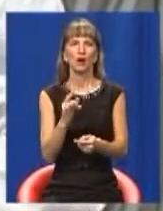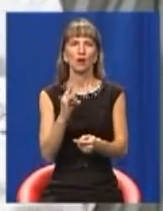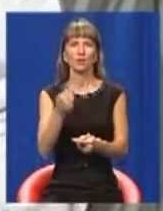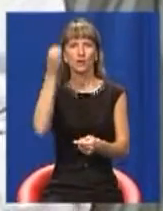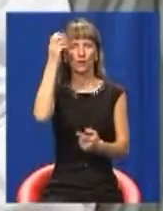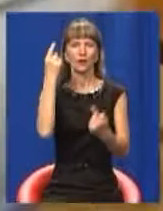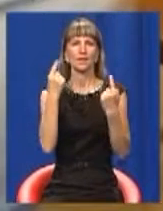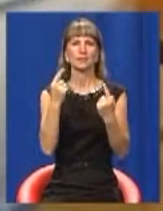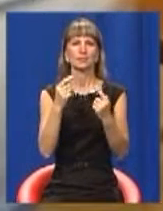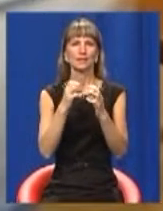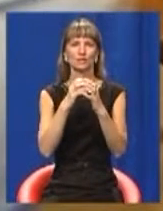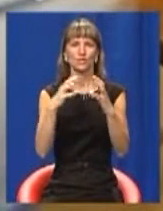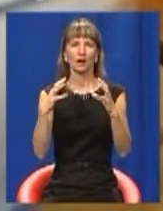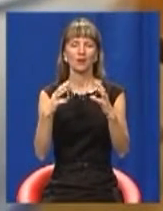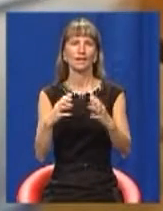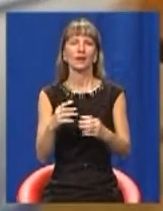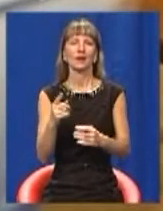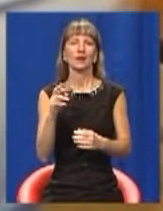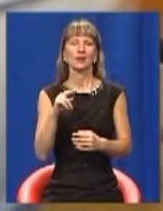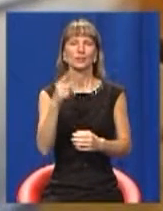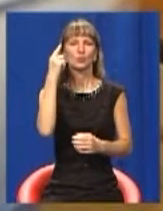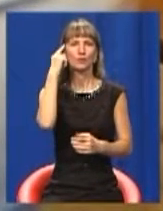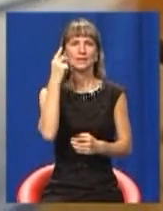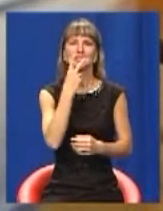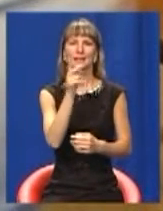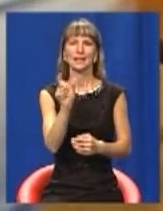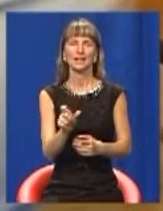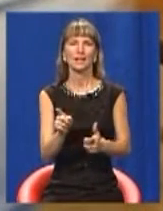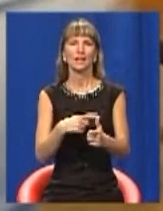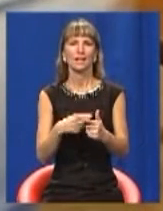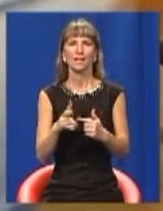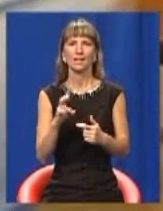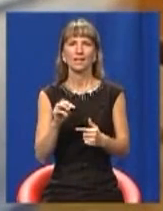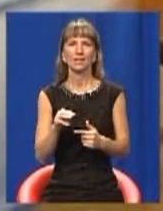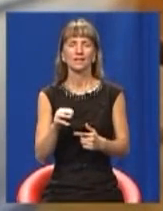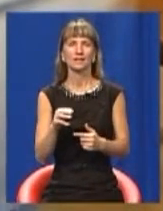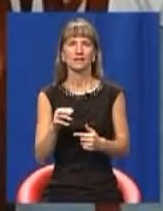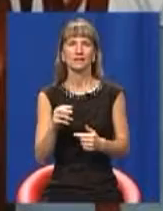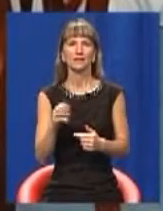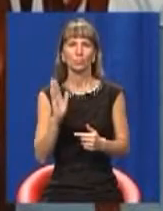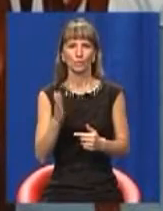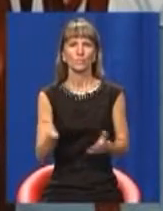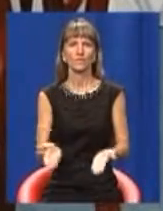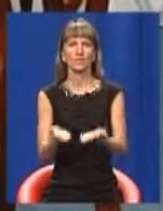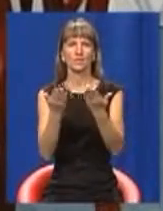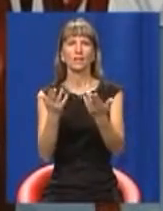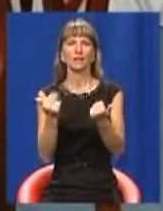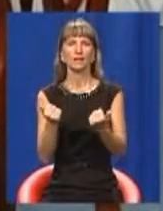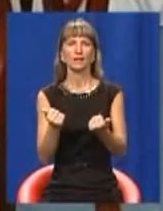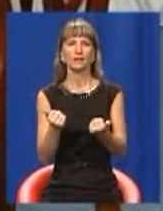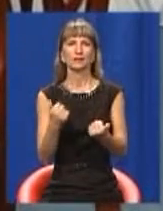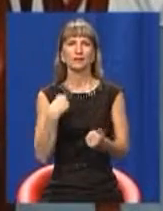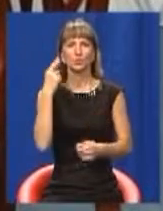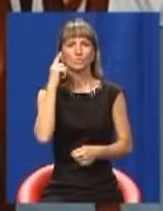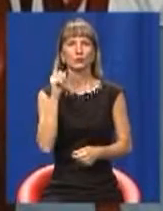как я его называю. Как ты думаешь, взлетит или не взлетит? Думаю, он взлетит. Взлетит. На самом деле, я бы